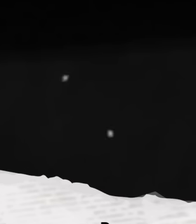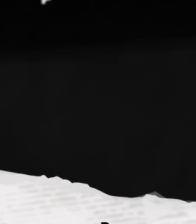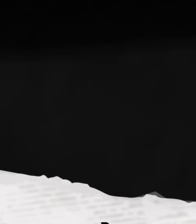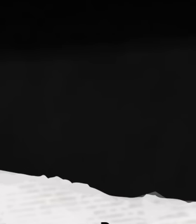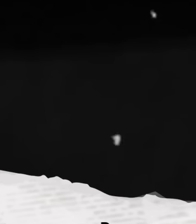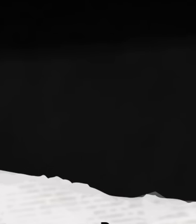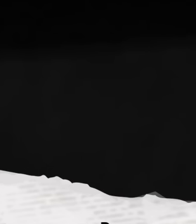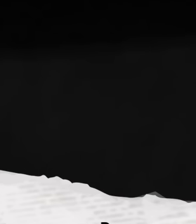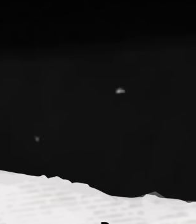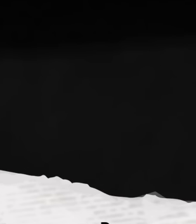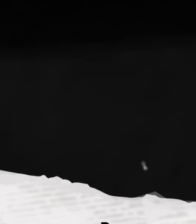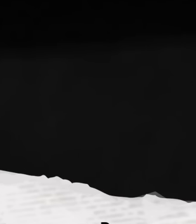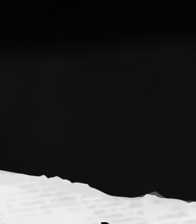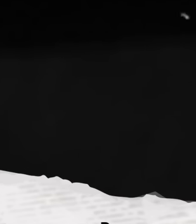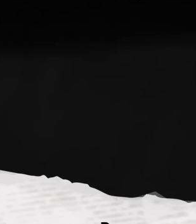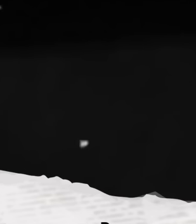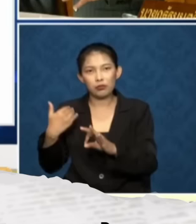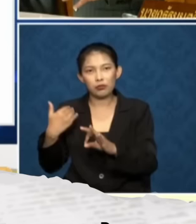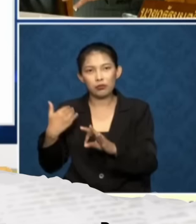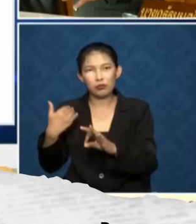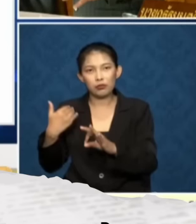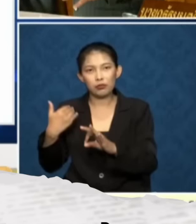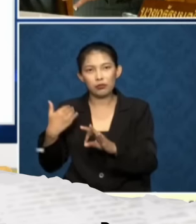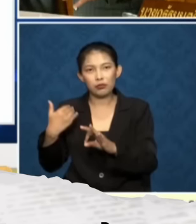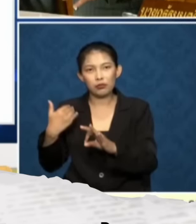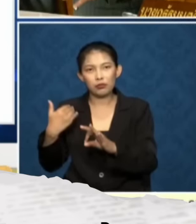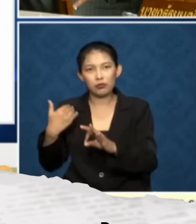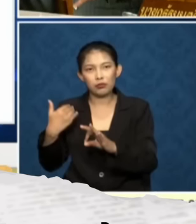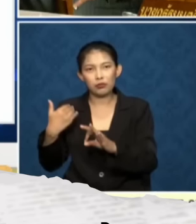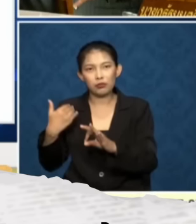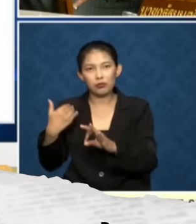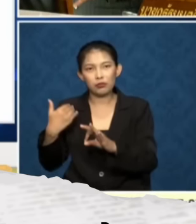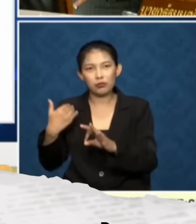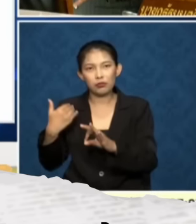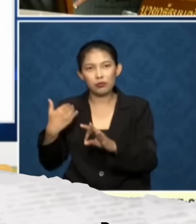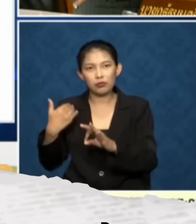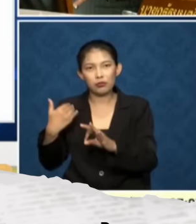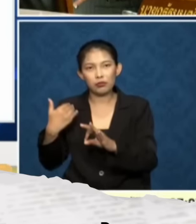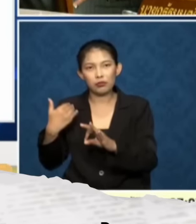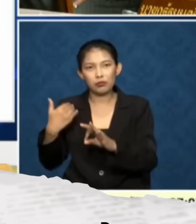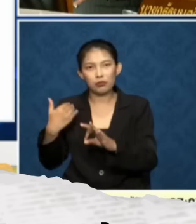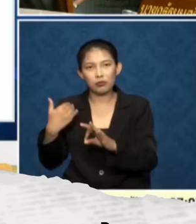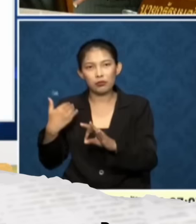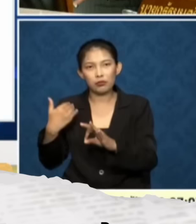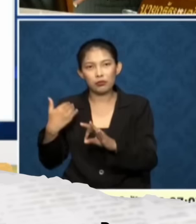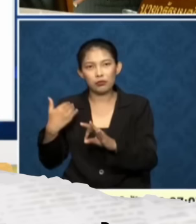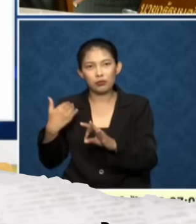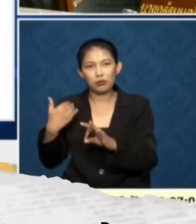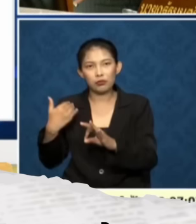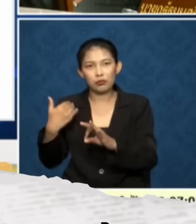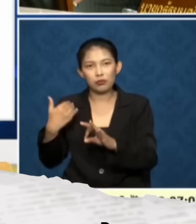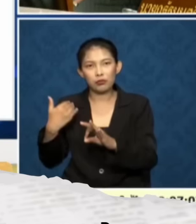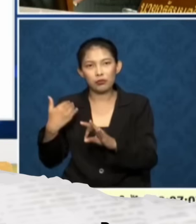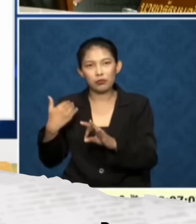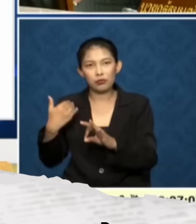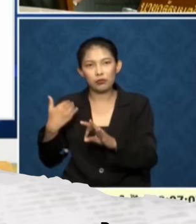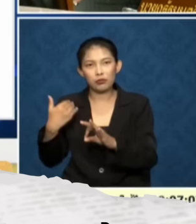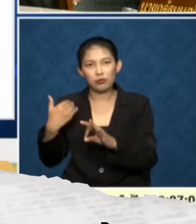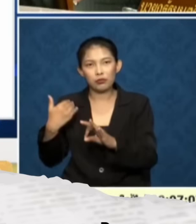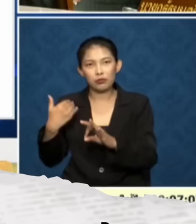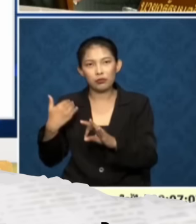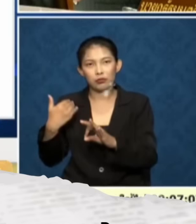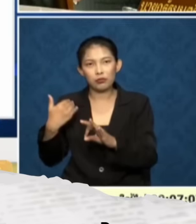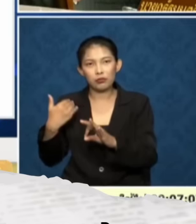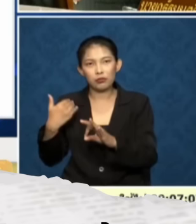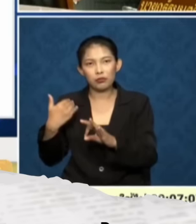ตุที่จะต้องมีการจัดให้อยู่ในชั้นสีนั้นเนี่ยเนื่องจากมีเหตุการณ์คาร์บอมเกิดขึ้นต่ออดีตนายกรัฐมนตรีจึงต้องนำไปรักษาตัว